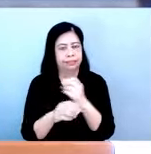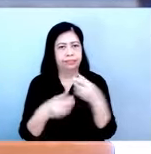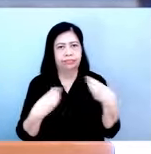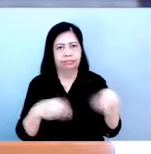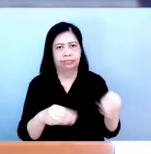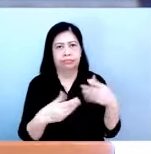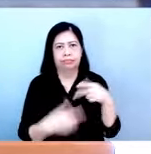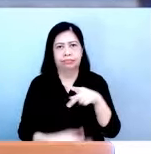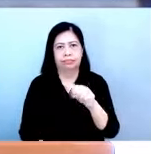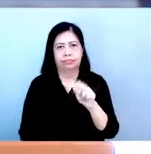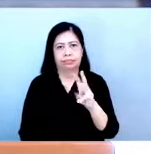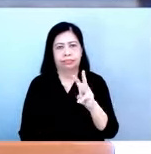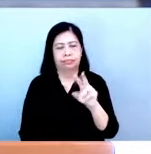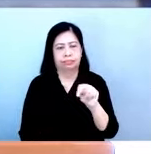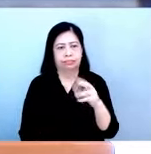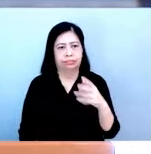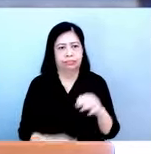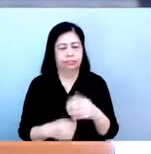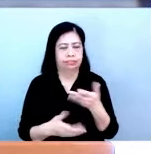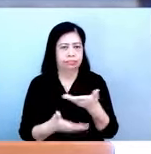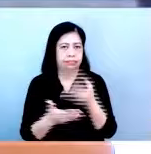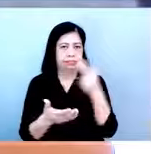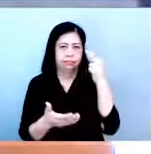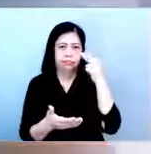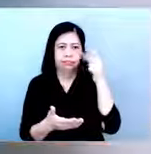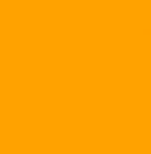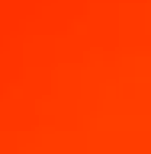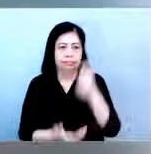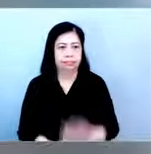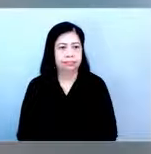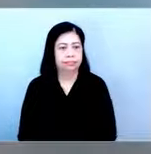grupo. Nasa frontline ng balitang yan, si Hannibal Talete.